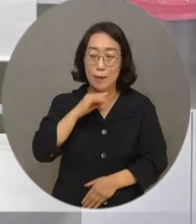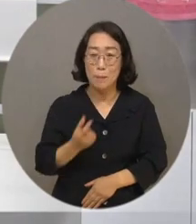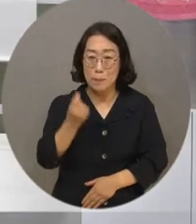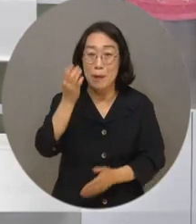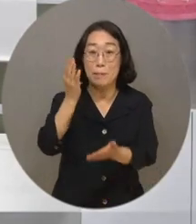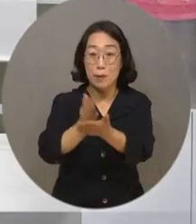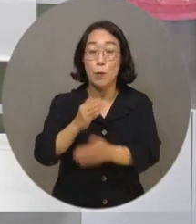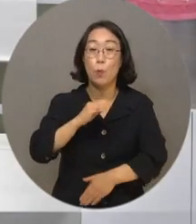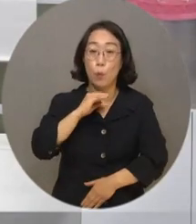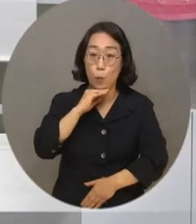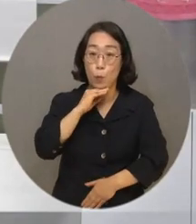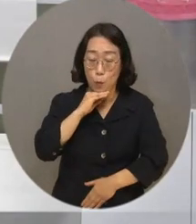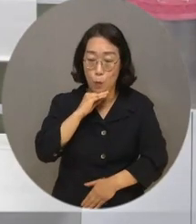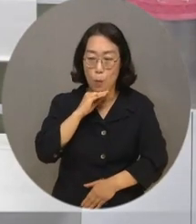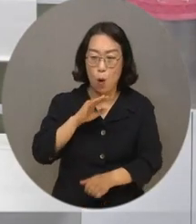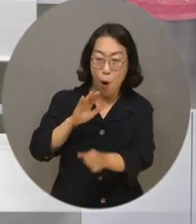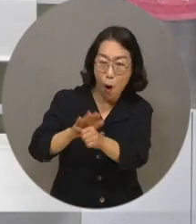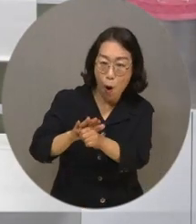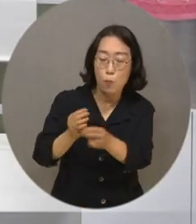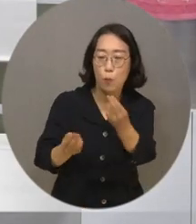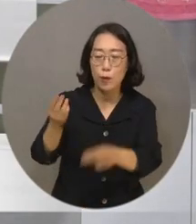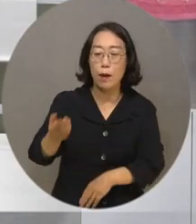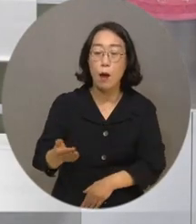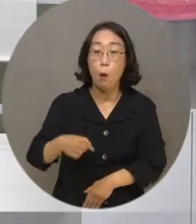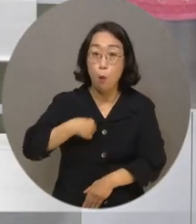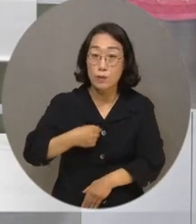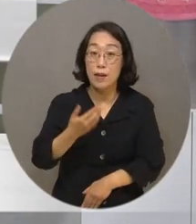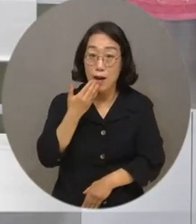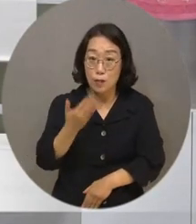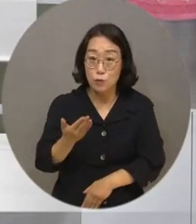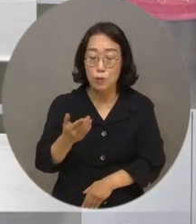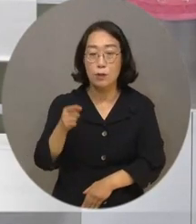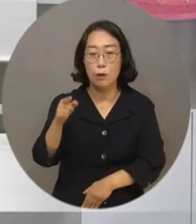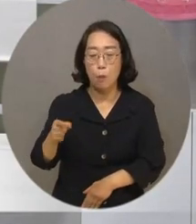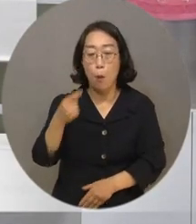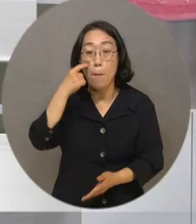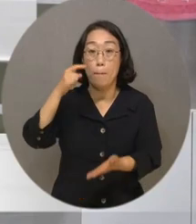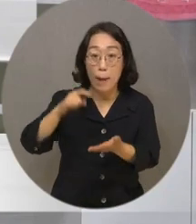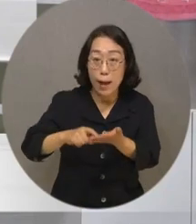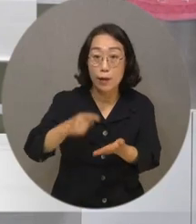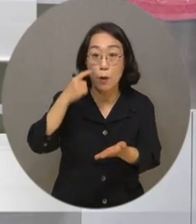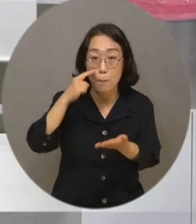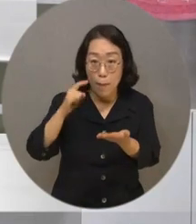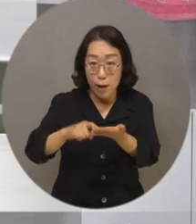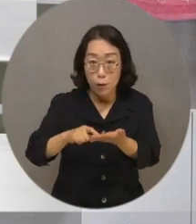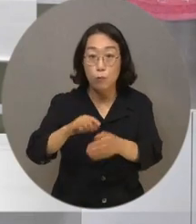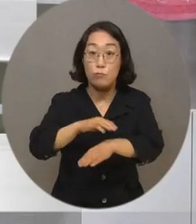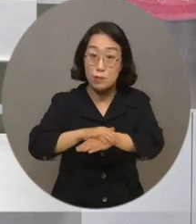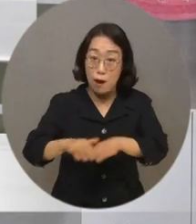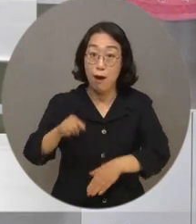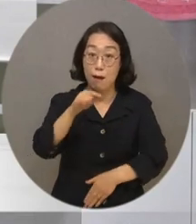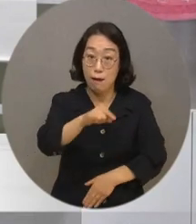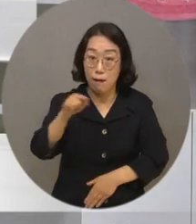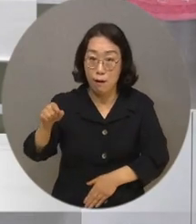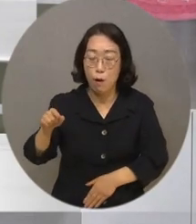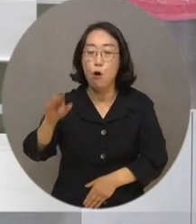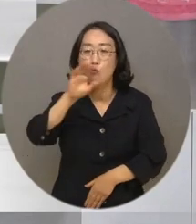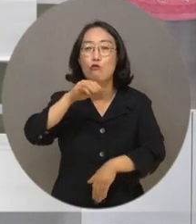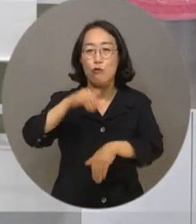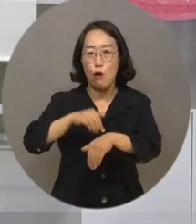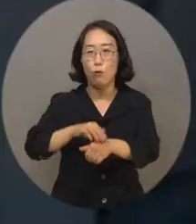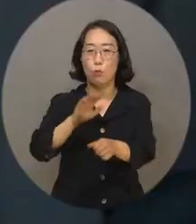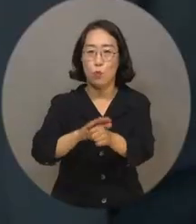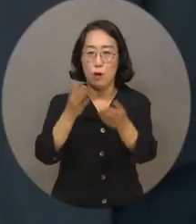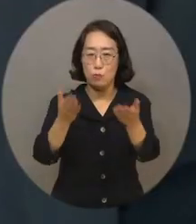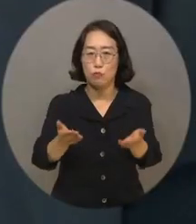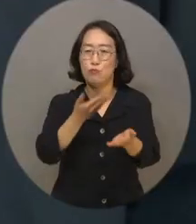같고 무엇을 해주기보다는 이 친구들이 할 수 있는 게 어떤 것인지를 발견하고 훈련하는 것들이 되게 중요하다는 생각이